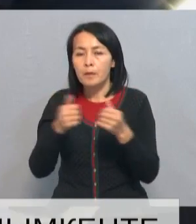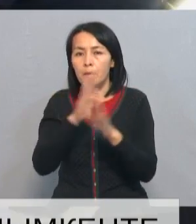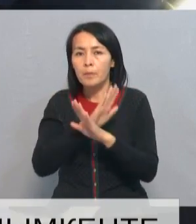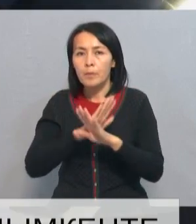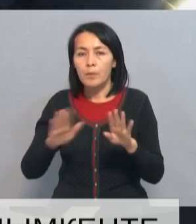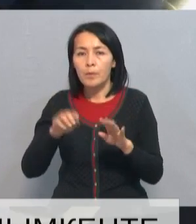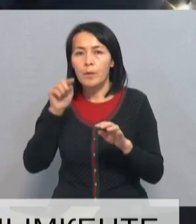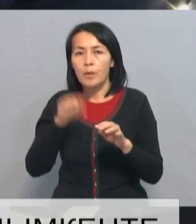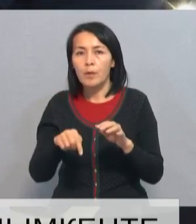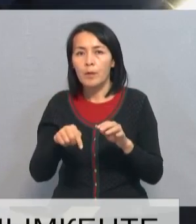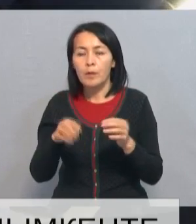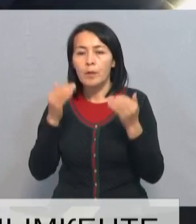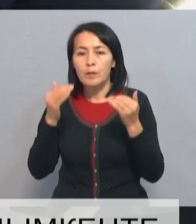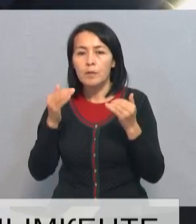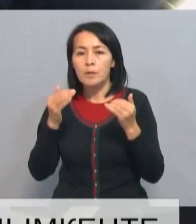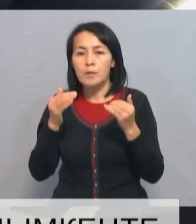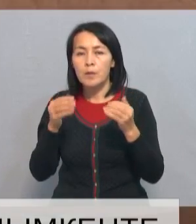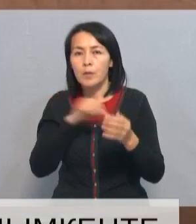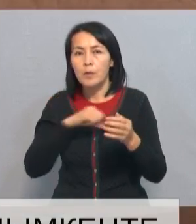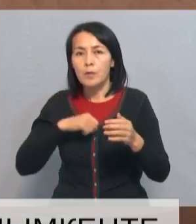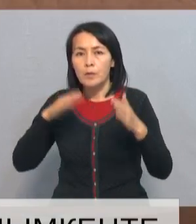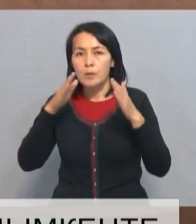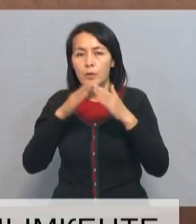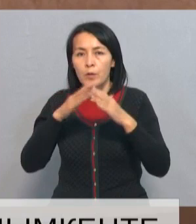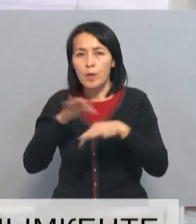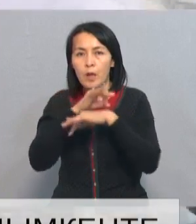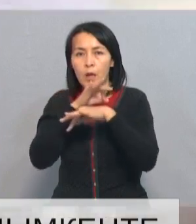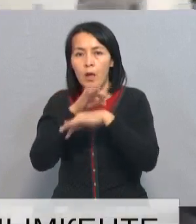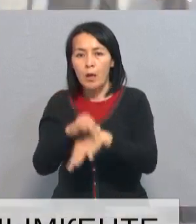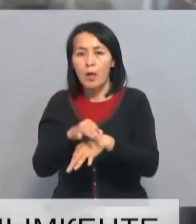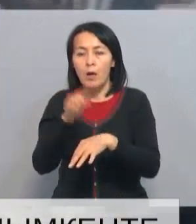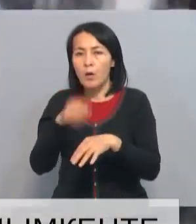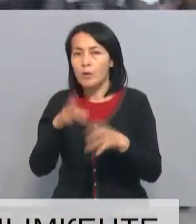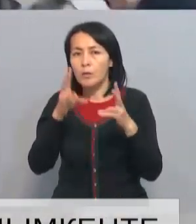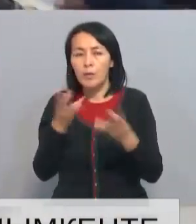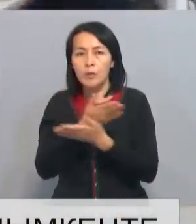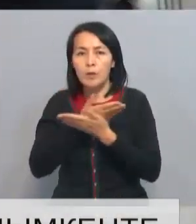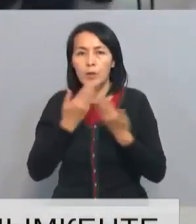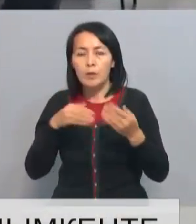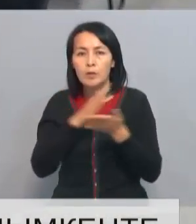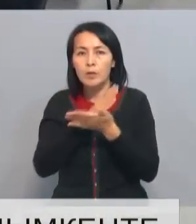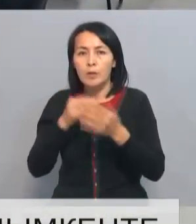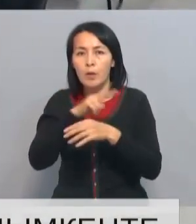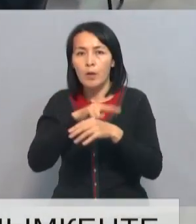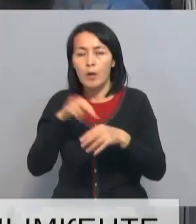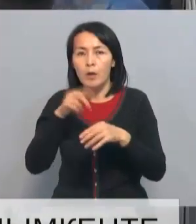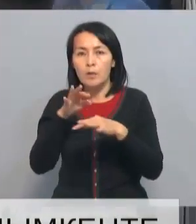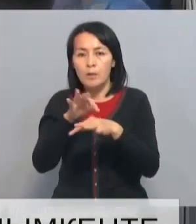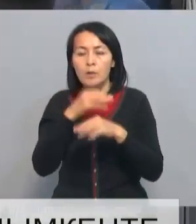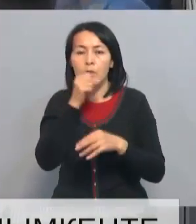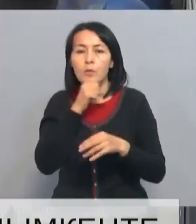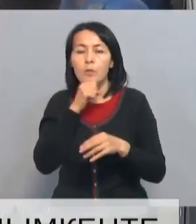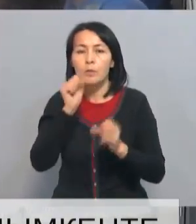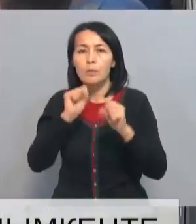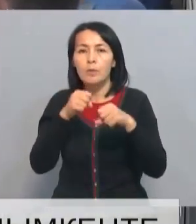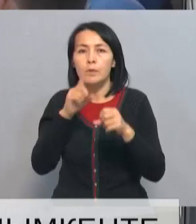помешало мотоугонщику вкатить транспортное средство к себе во двор. Серьезных повреждений он не получил. Сотрудники полиции изъяли и вернули украденное